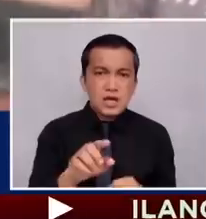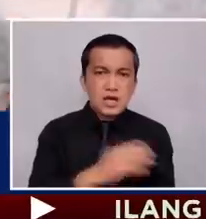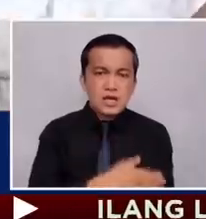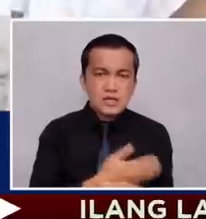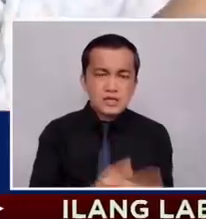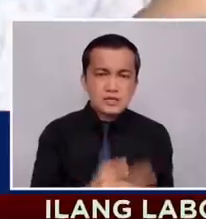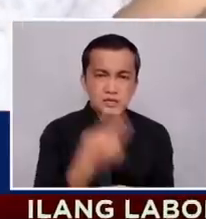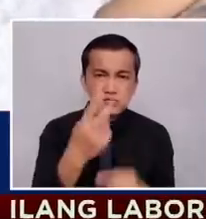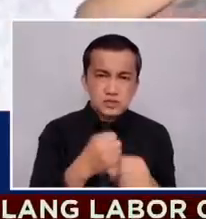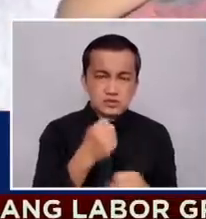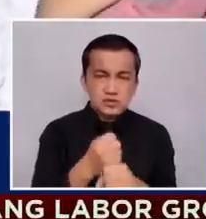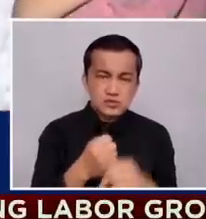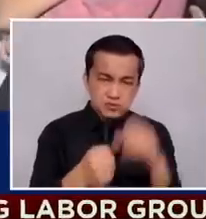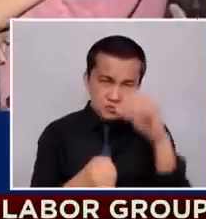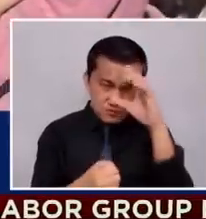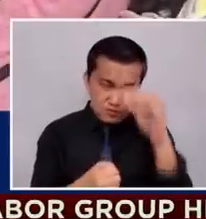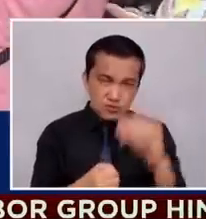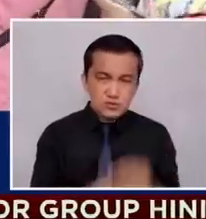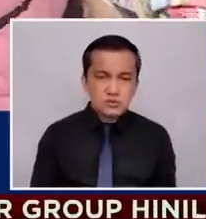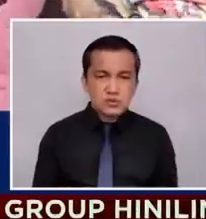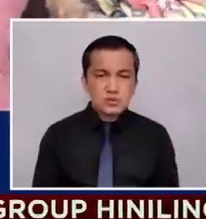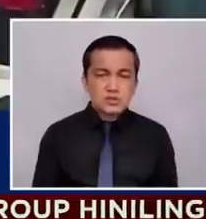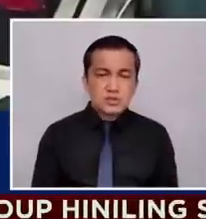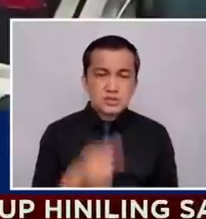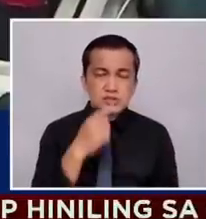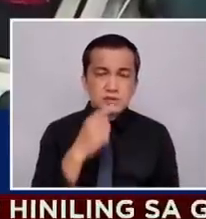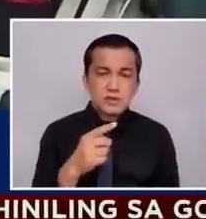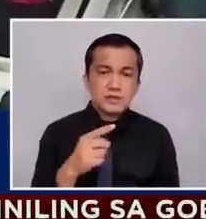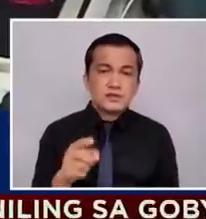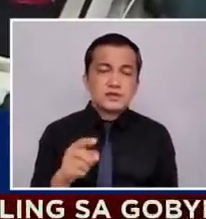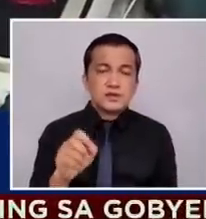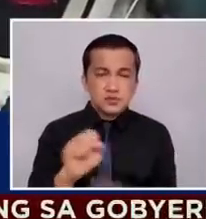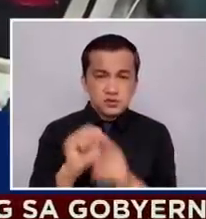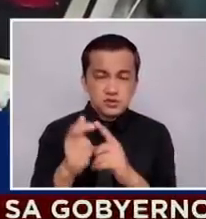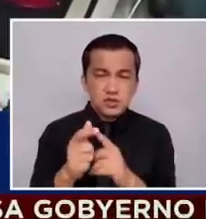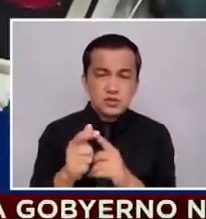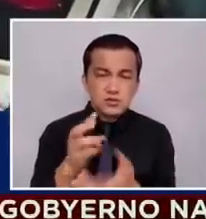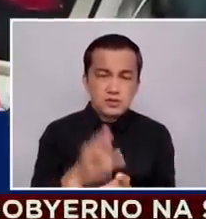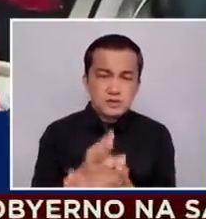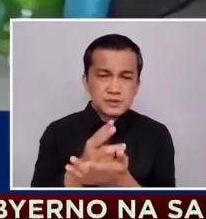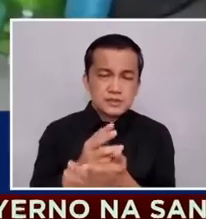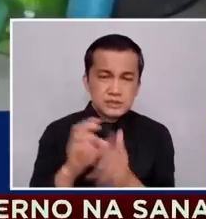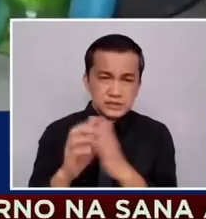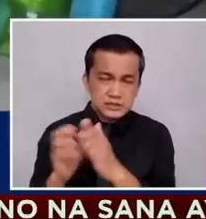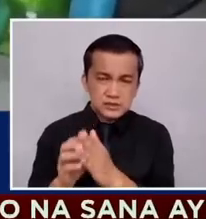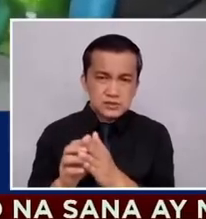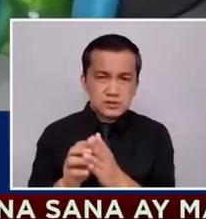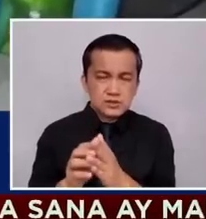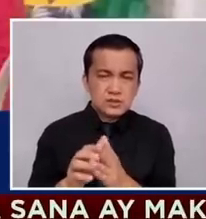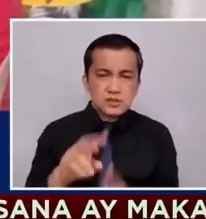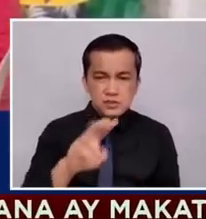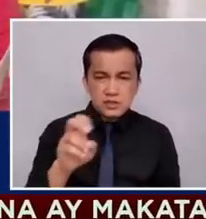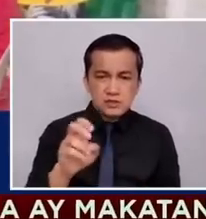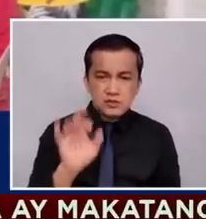lalaki. Sa tala ng City Social Welfare, mahigit 280 pamilya ang nasunugan sa